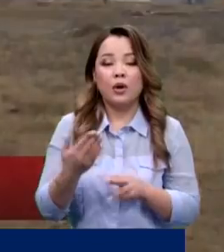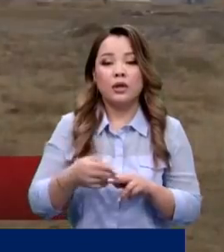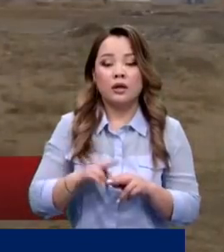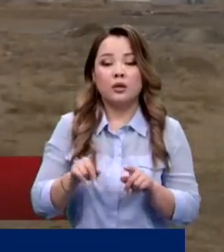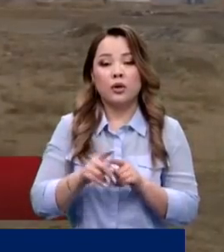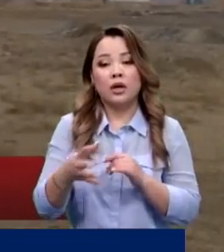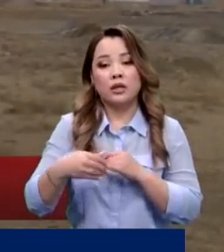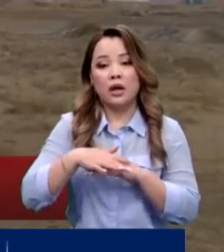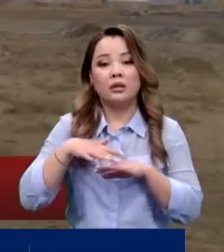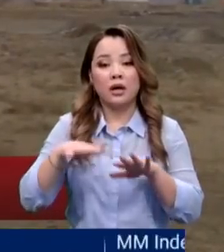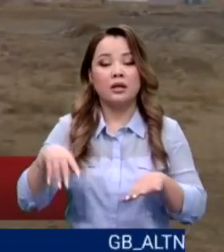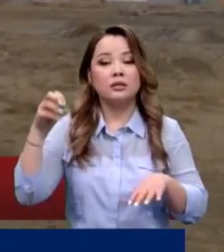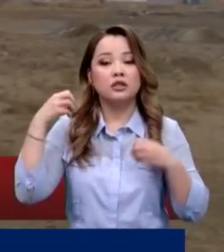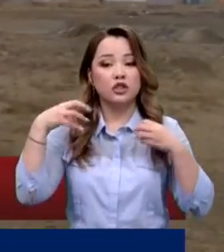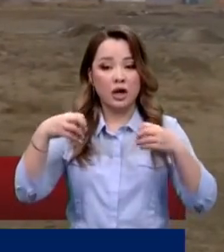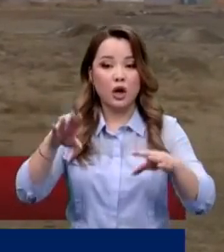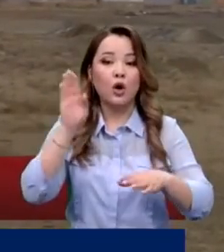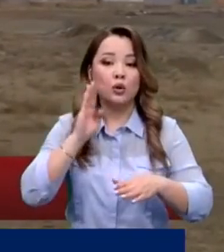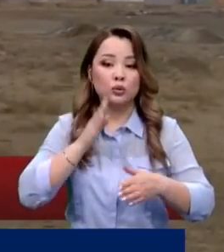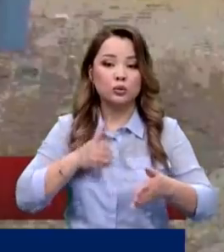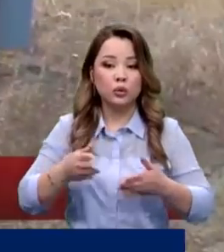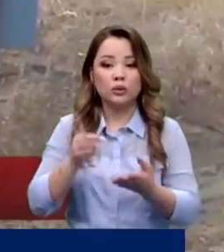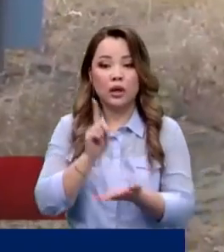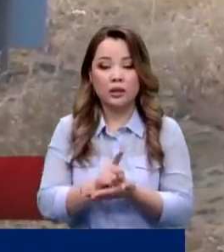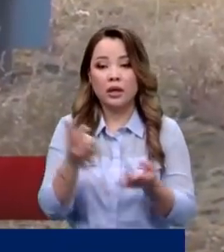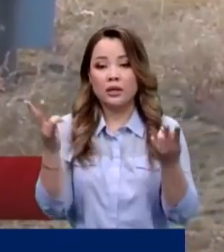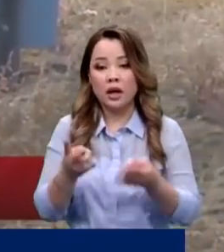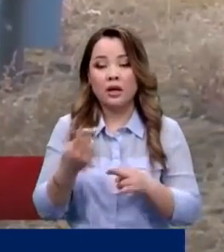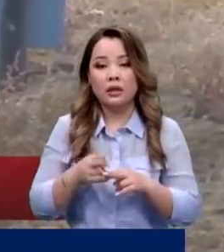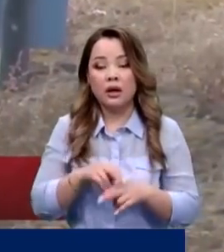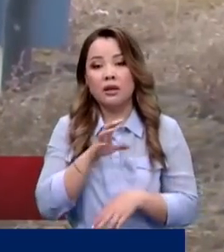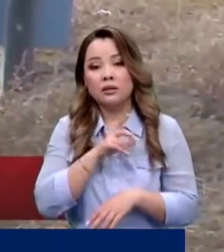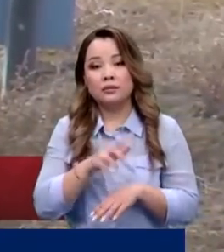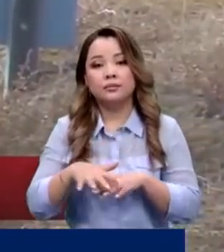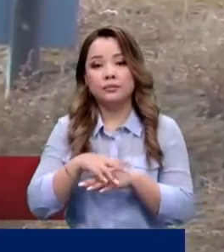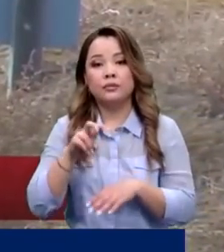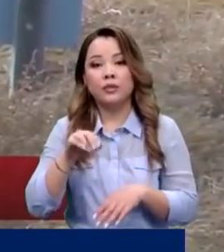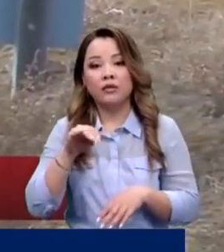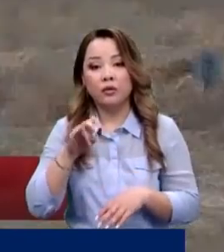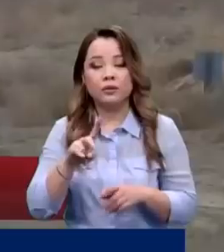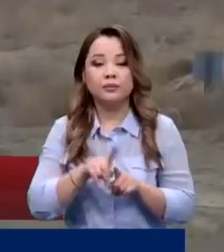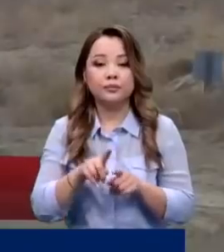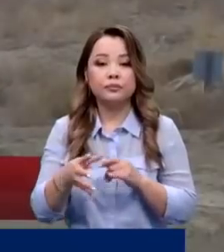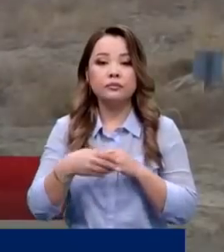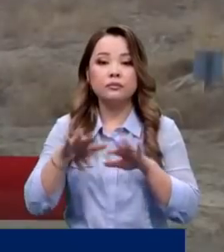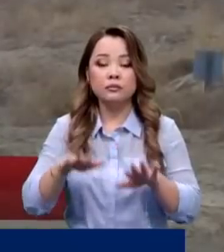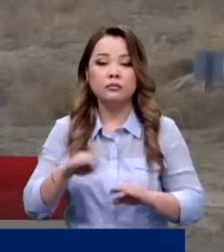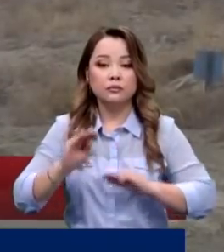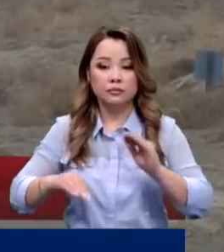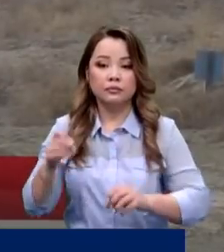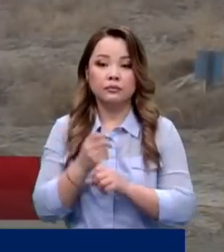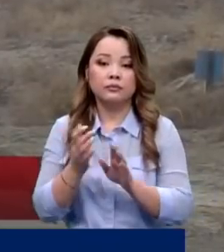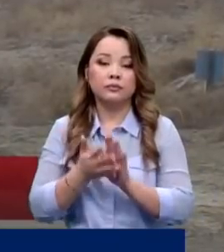сіз алатын жерде жарық, ауыз су мен жол болуы қажет. Сарапшылар бұл олигархтар мен латифундистердің жерді жаппай үлестіруге